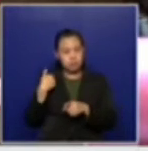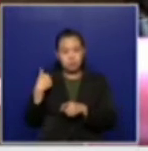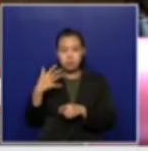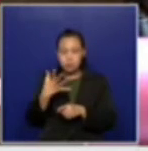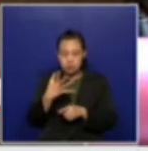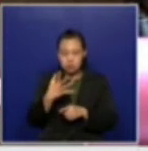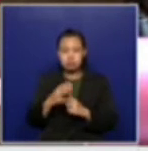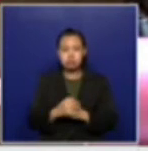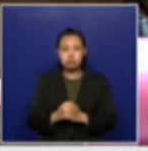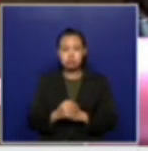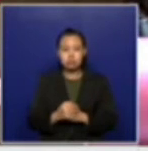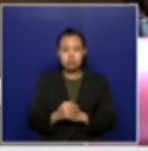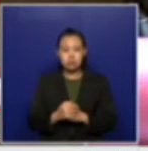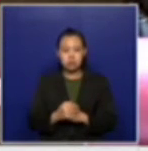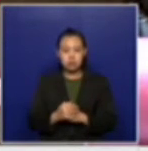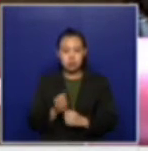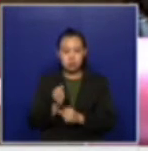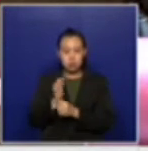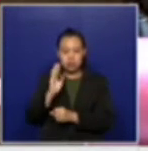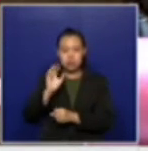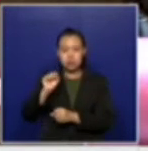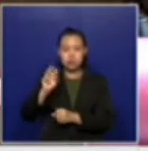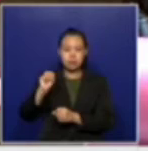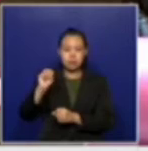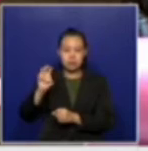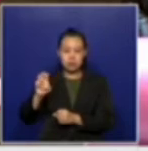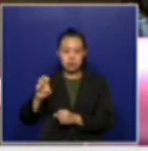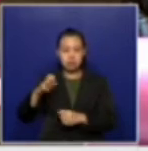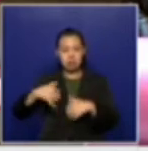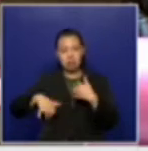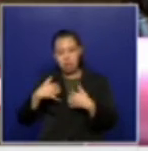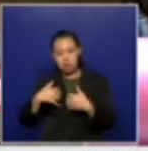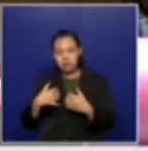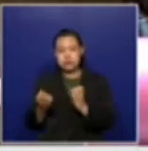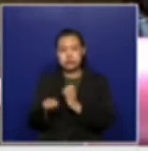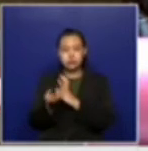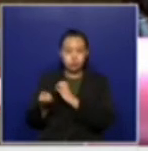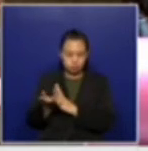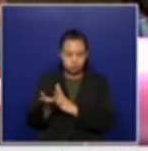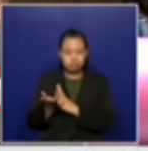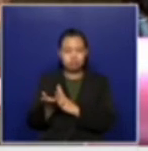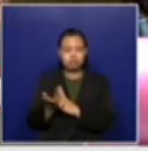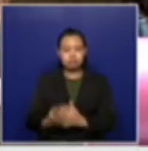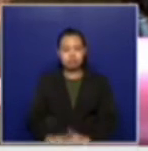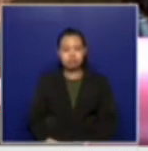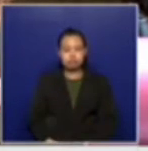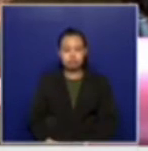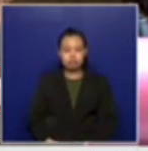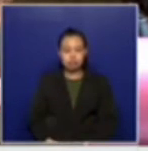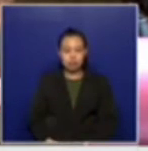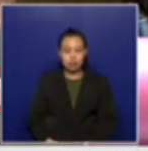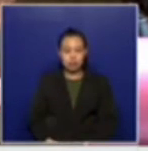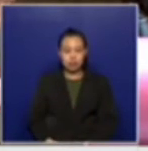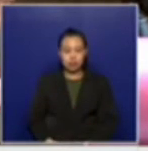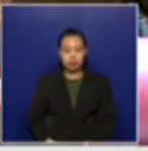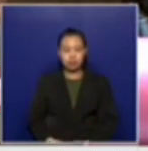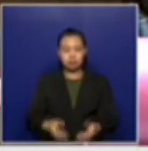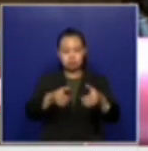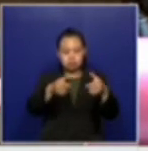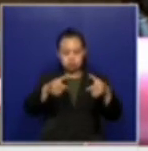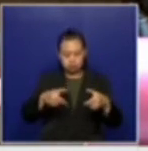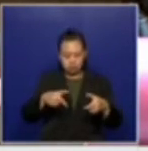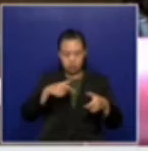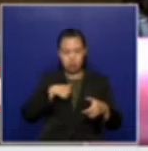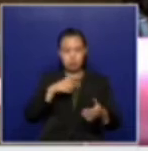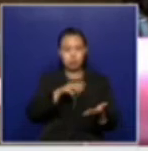การ SME ที่เดือดร้อนทั่วประเทศท่านประธานที่เคารพเมื่อผมมาพิจารณาจากข้อมูลที่ผมได้รับมาจะเห็นได้ว่า